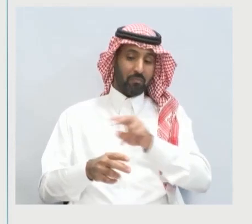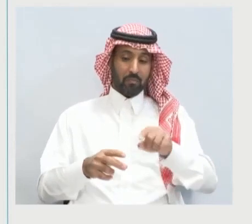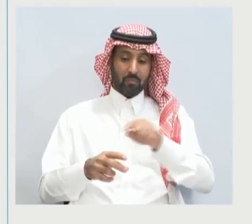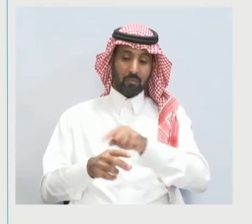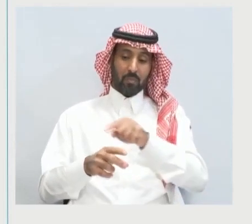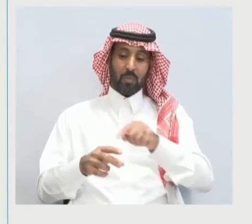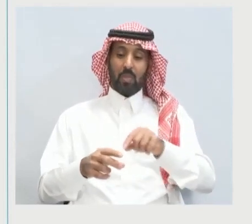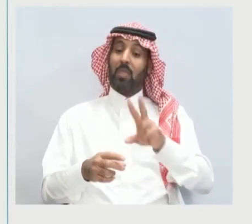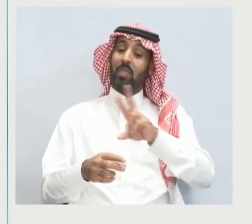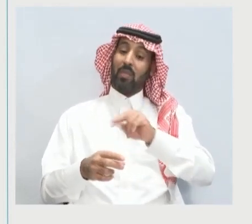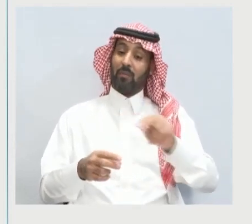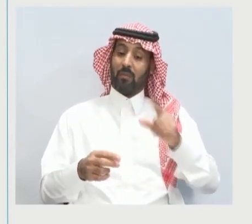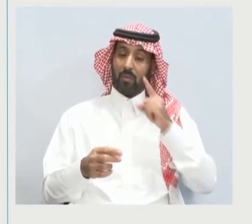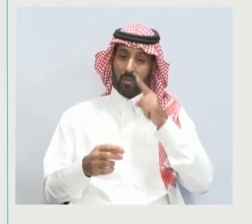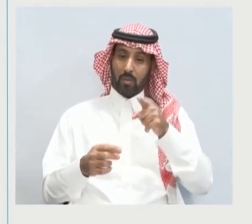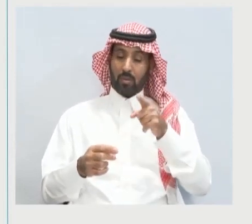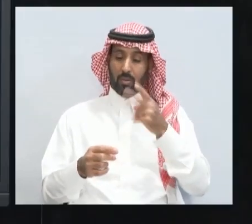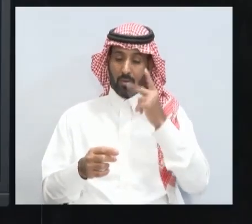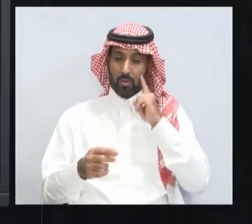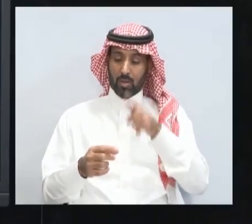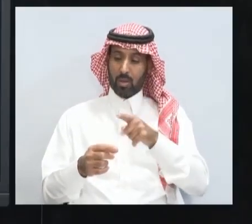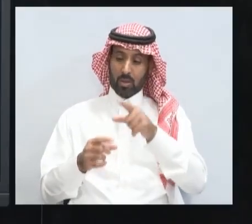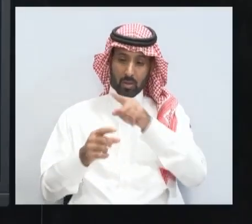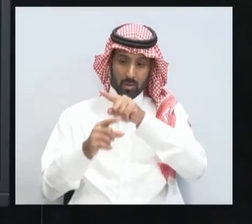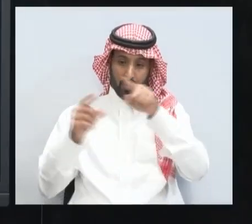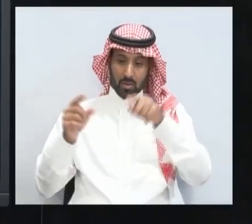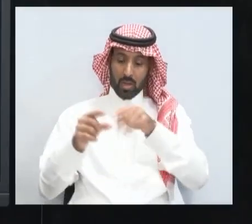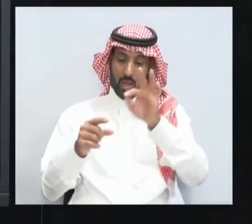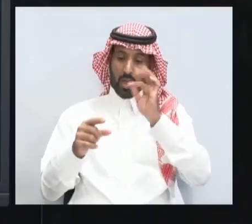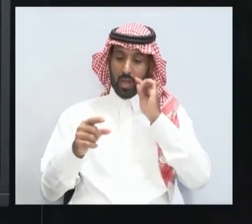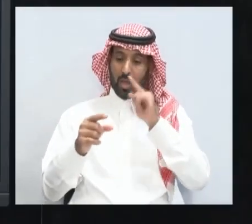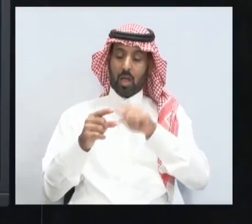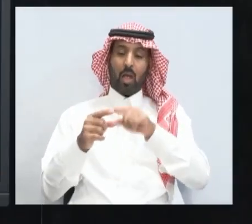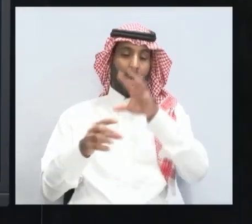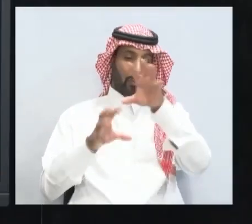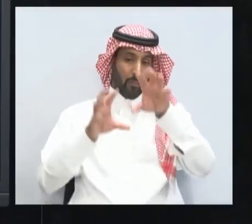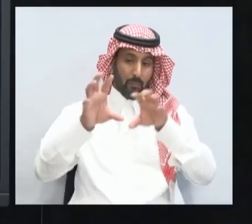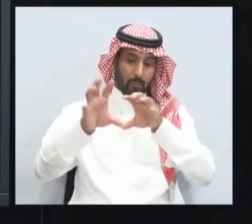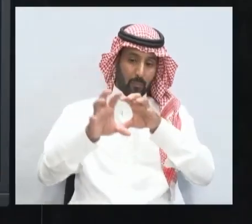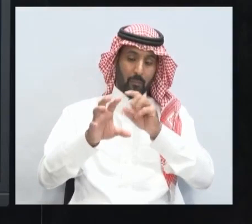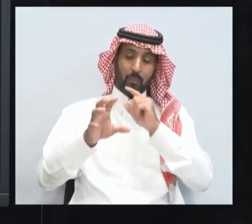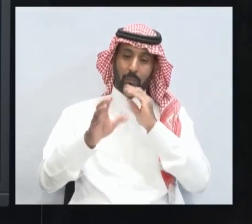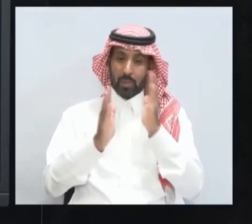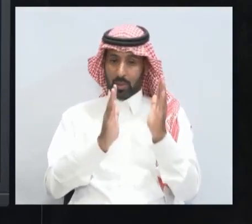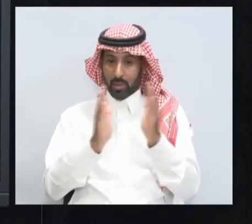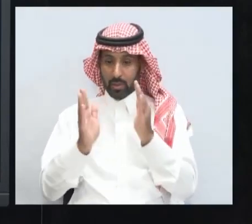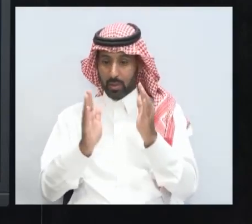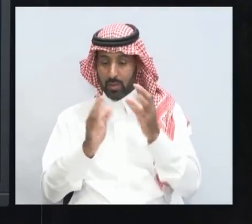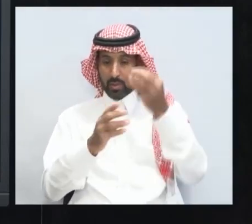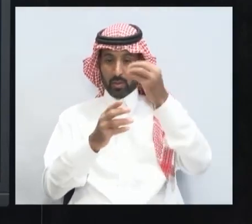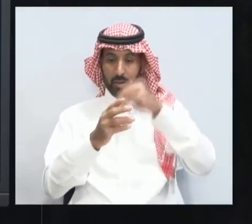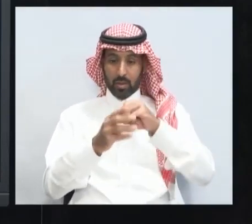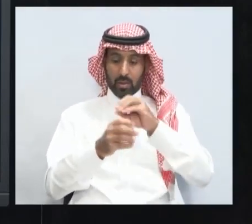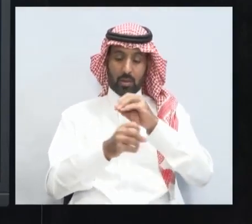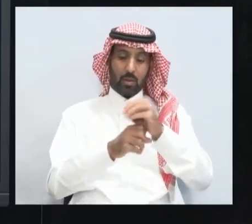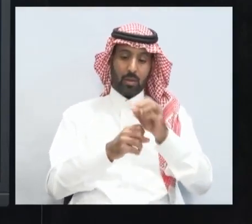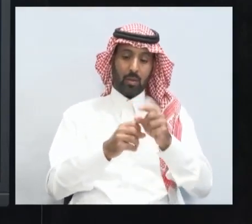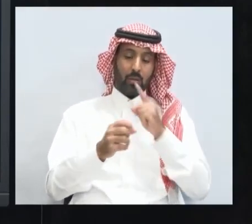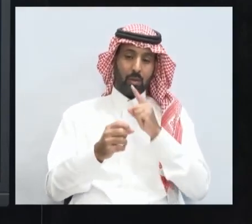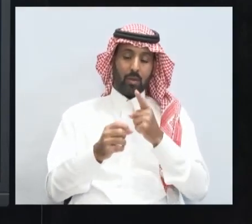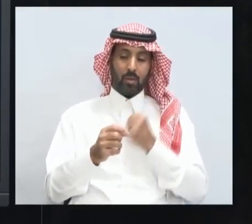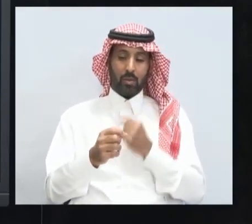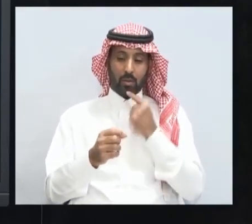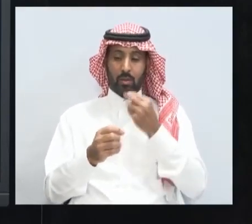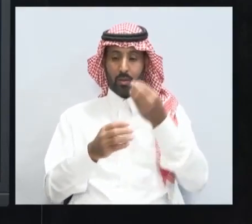وكذلك يجب عليك تحديد البيانات قبل التنسيق ده اللي تنسيق البيانات في برنامج مايكروسوفت اكسل قد